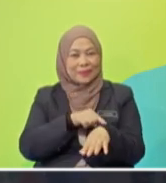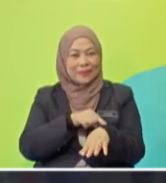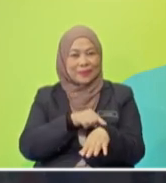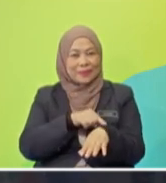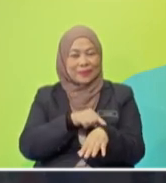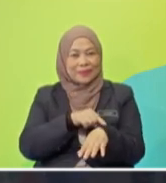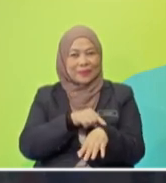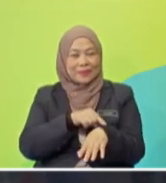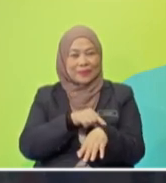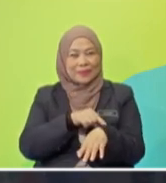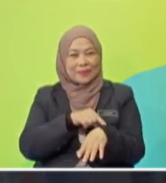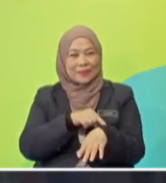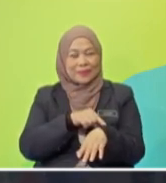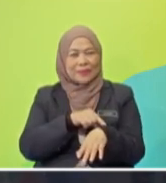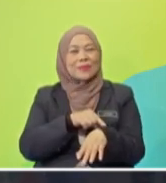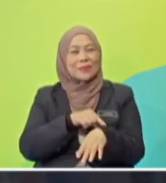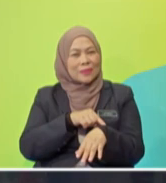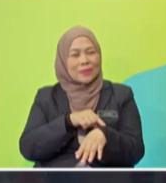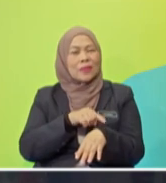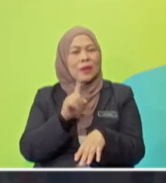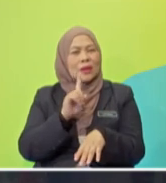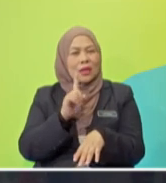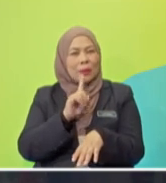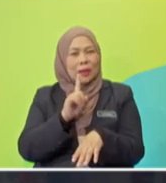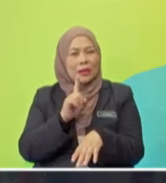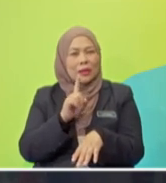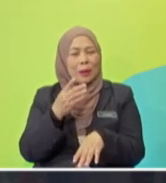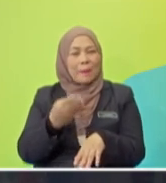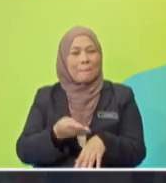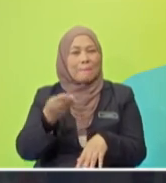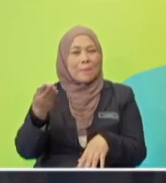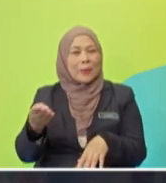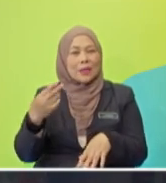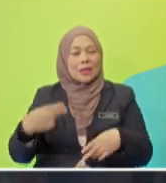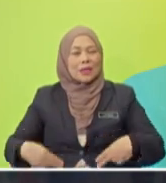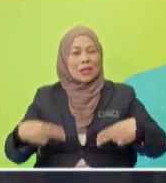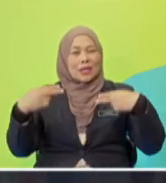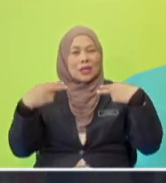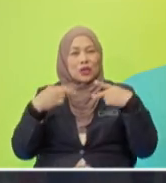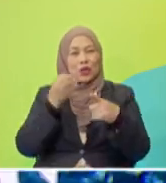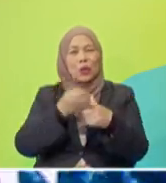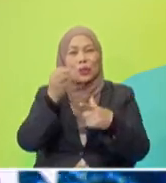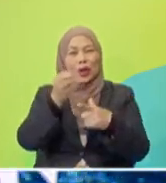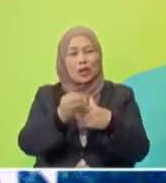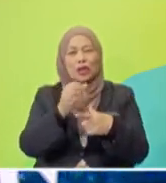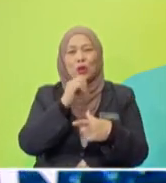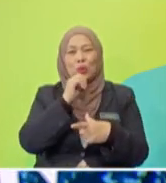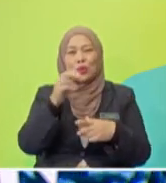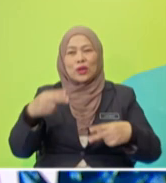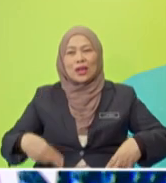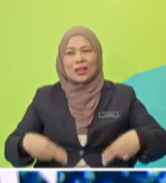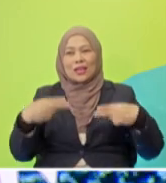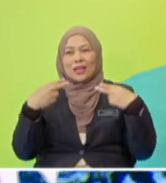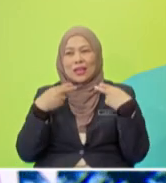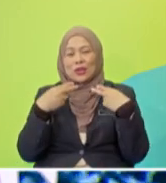tahu tadi jam ini buatan manusia jadi kalau buatan manusia ini benda bukan hidup Cikgu Wah betul Kita